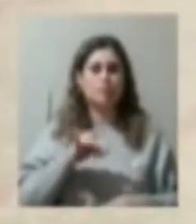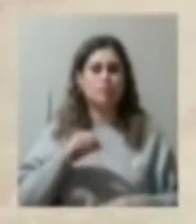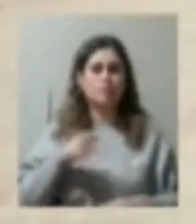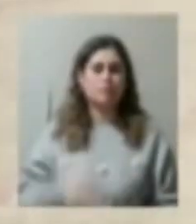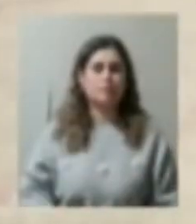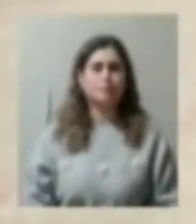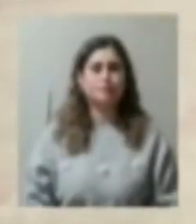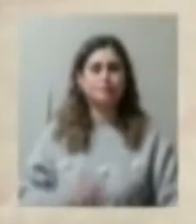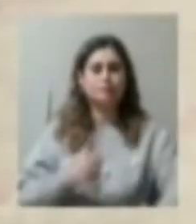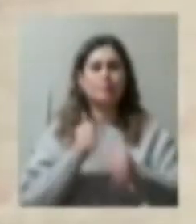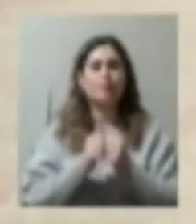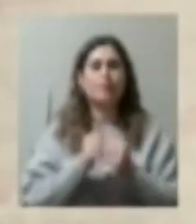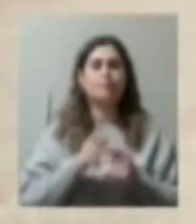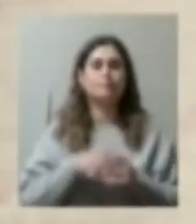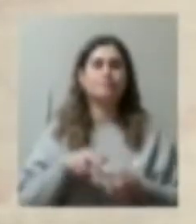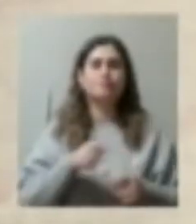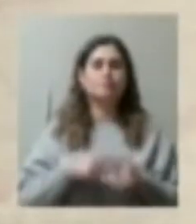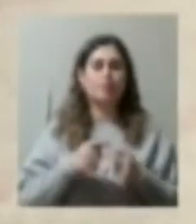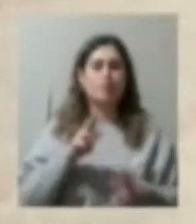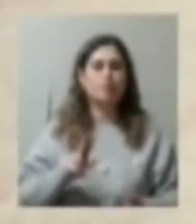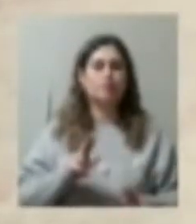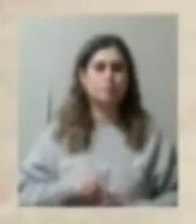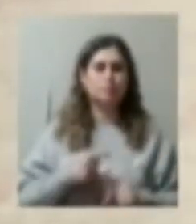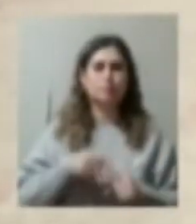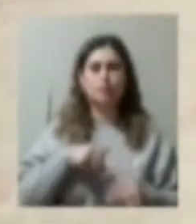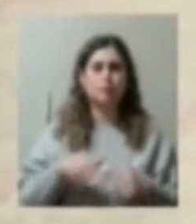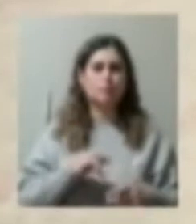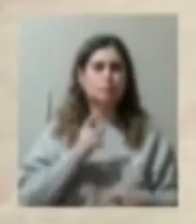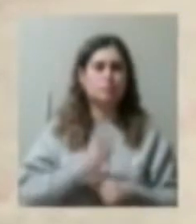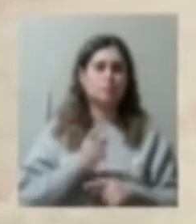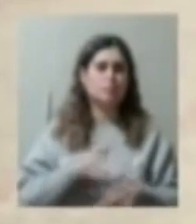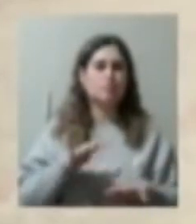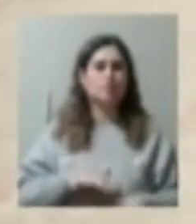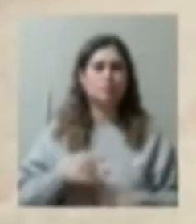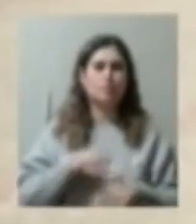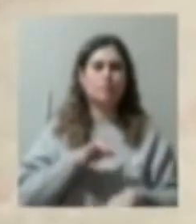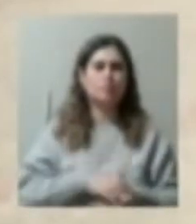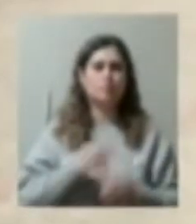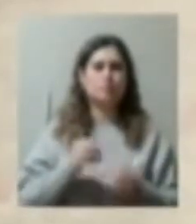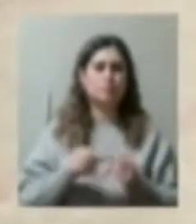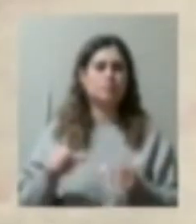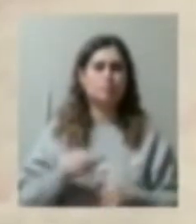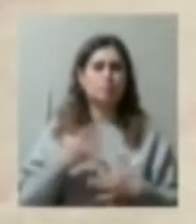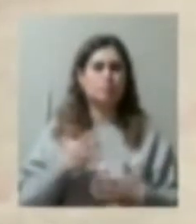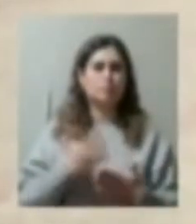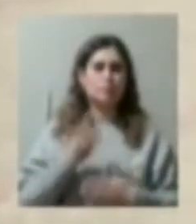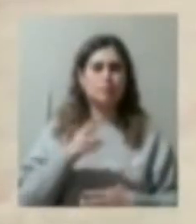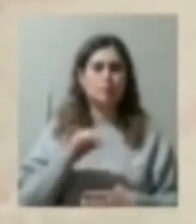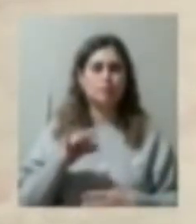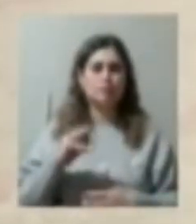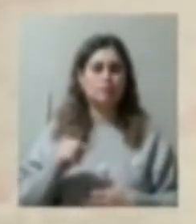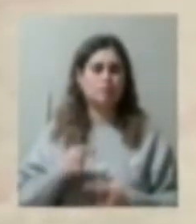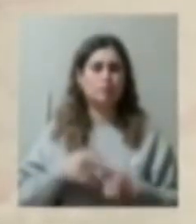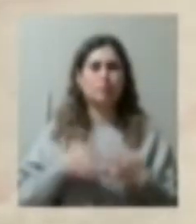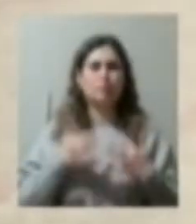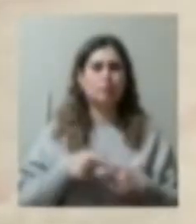Дуже часто тут порушують пішоходи правила дорожнього руху, переходять у забороненому місці. Ну, фактично за 10 хвилин вже маємо три постанови. Скільки